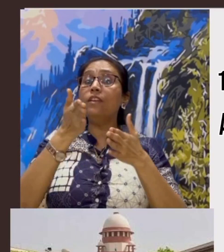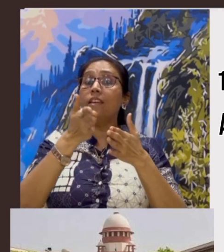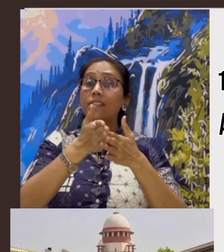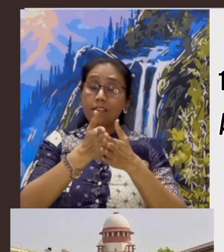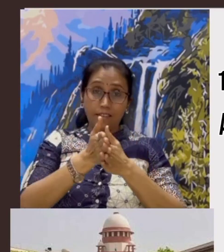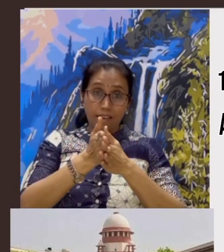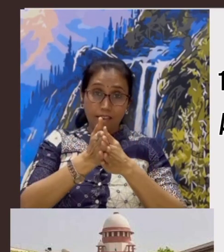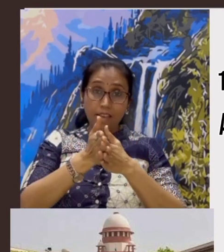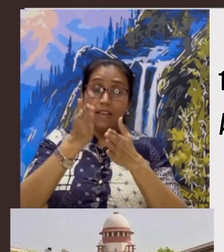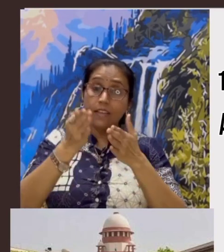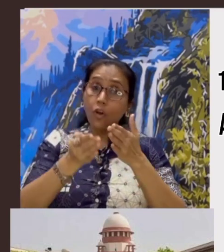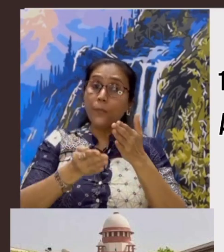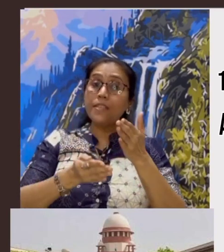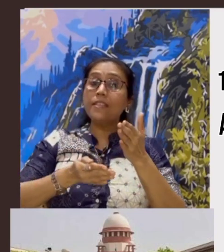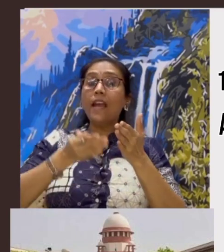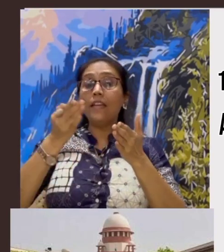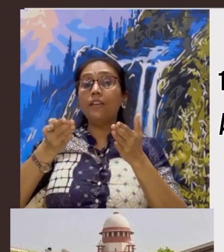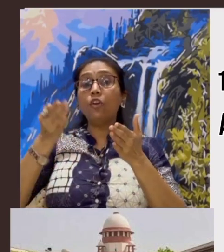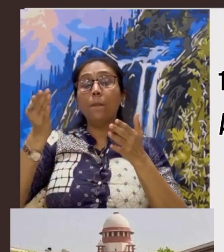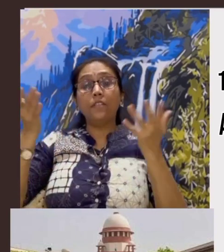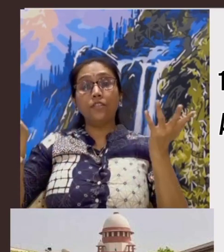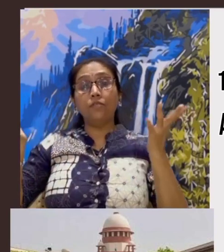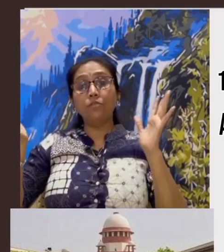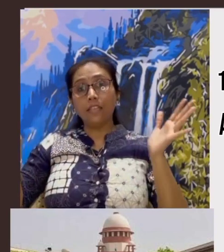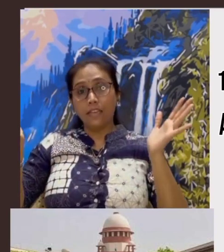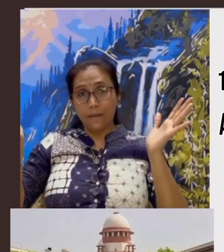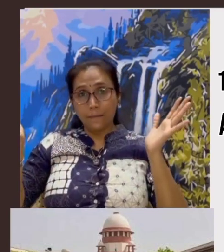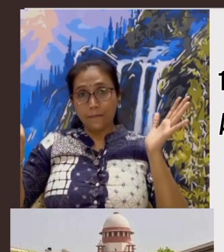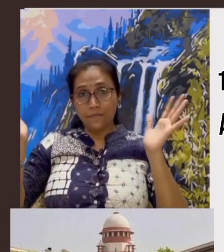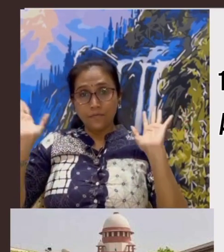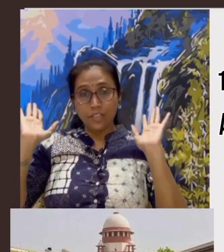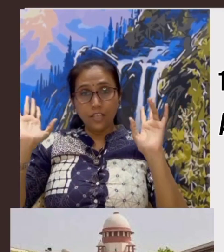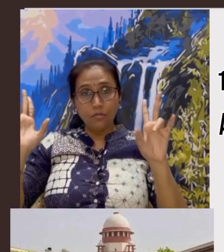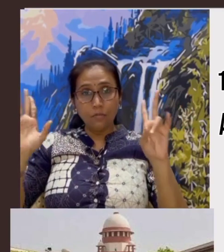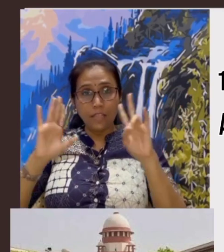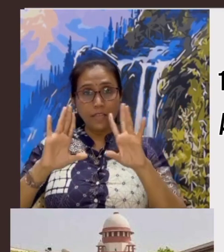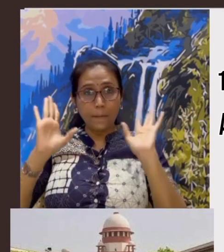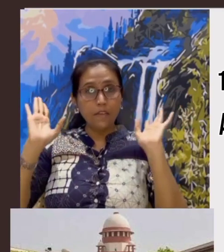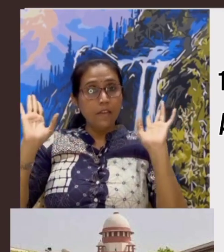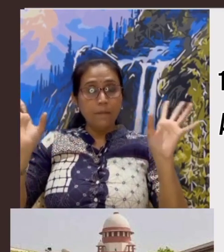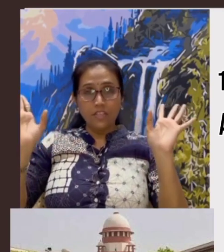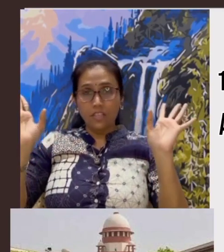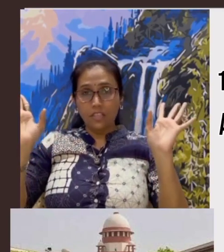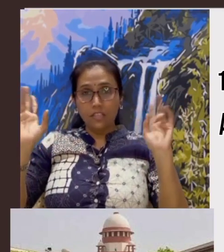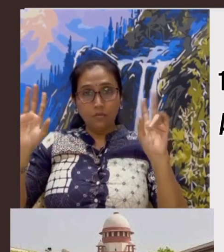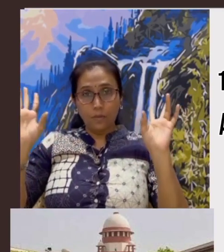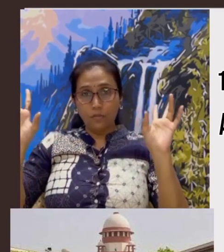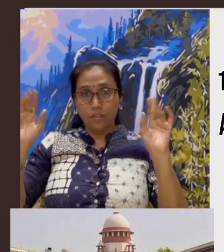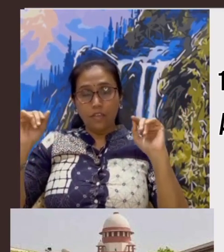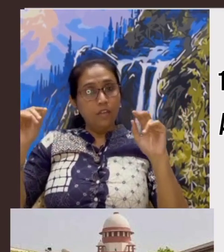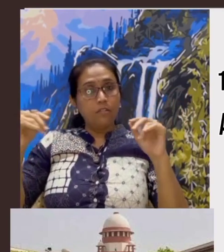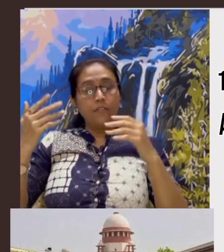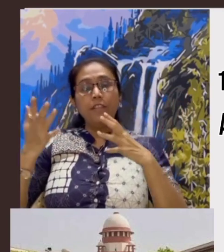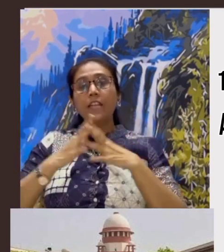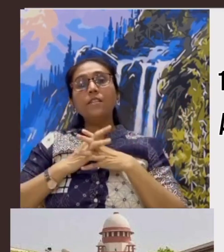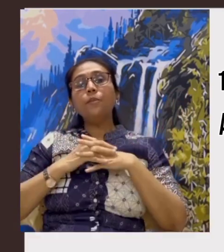ले सकता है, लेकिन ऑब्वियसली एडिक्वेट कॉम्पनसेशन वो देगा। ठीक है, ये दो बात यहां पर मेंशन कर दी सुप्रीम कोर्ट ने।